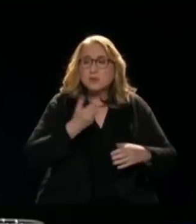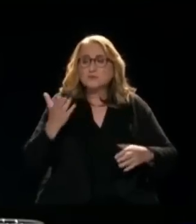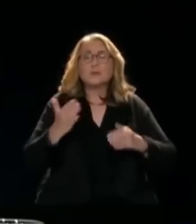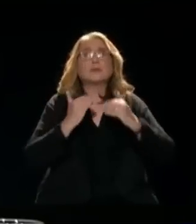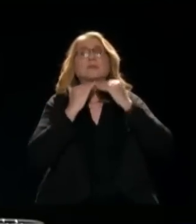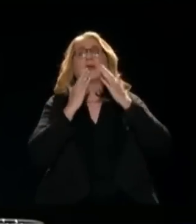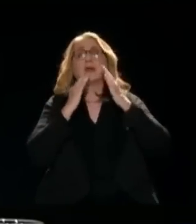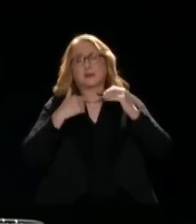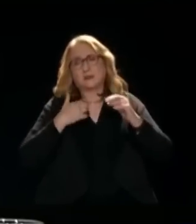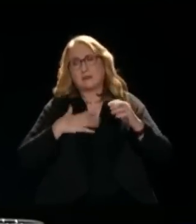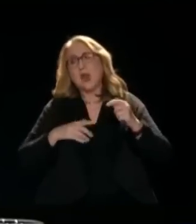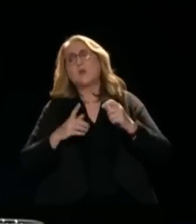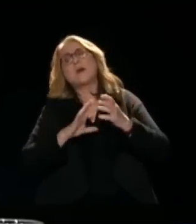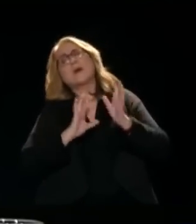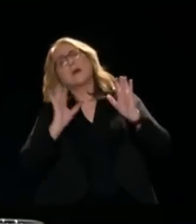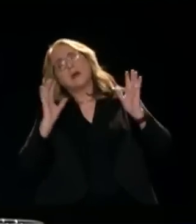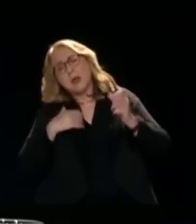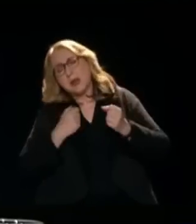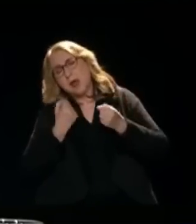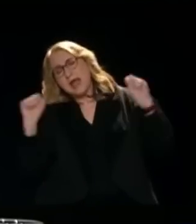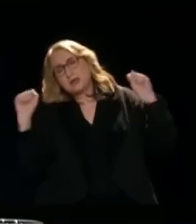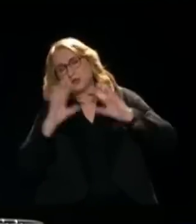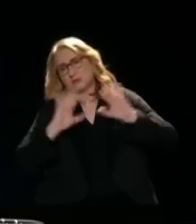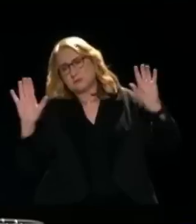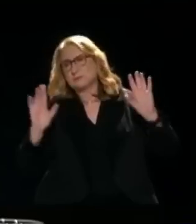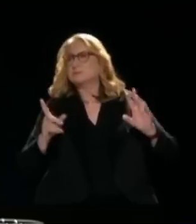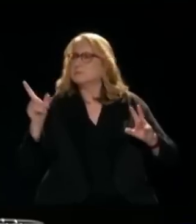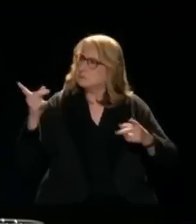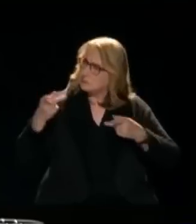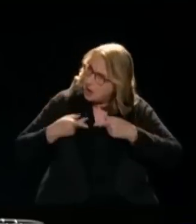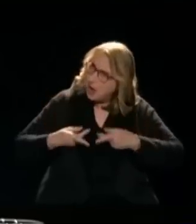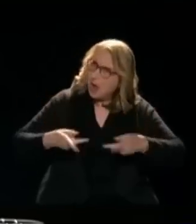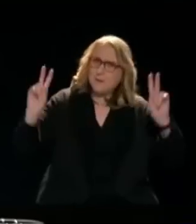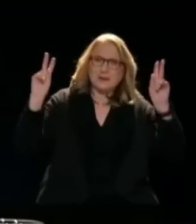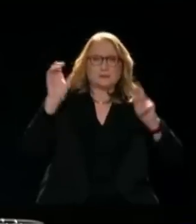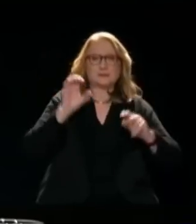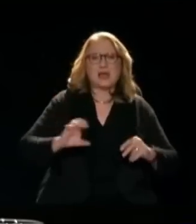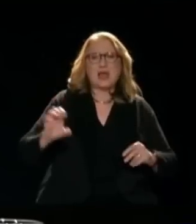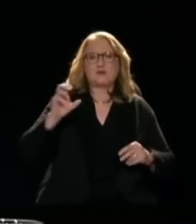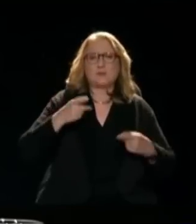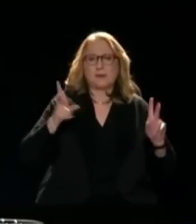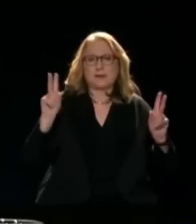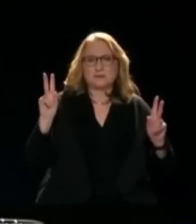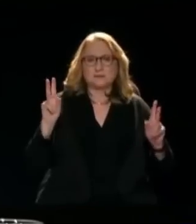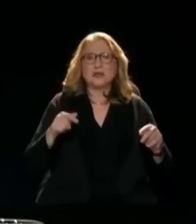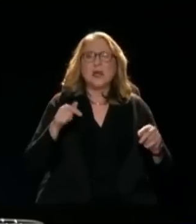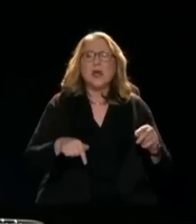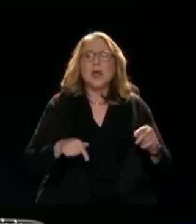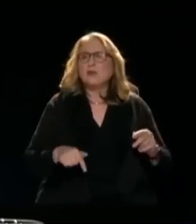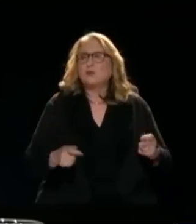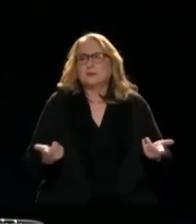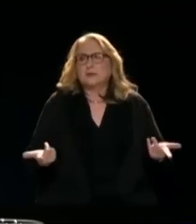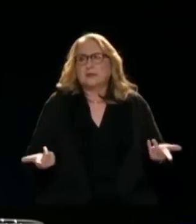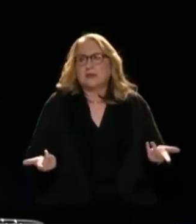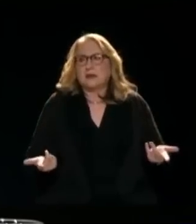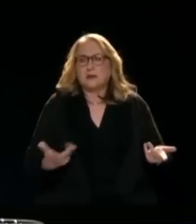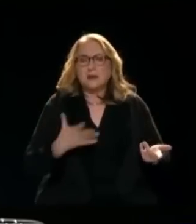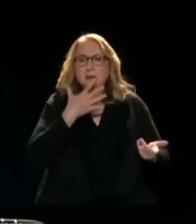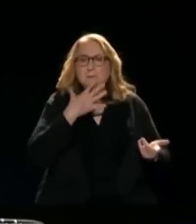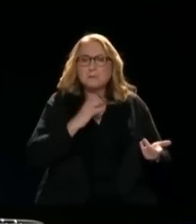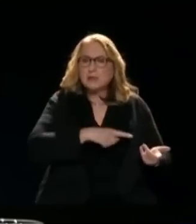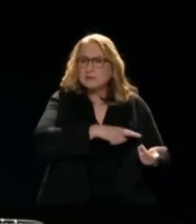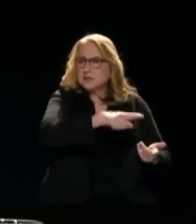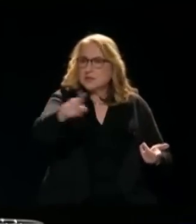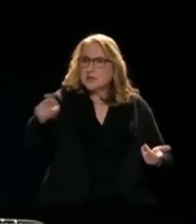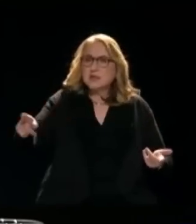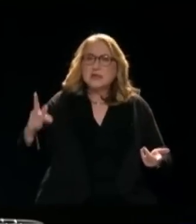με πρωτογενή πλεονάσματα. Πρωτογενές πλεόνασμα σημαίνει ότι αφαιρώ εισόδημα από την κοινωνία. Δεν μπορεί να σφαδάζει η κοινωνία οικονομικά και κοινωνικά